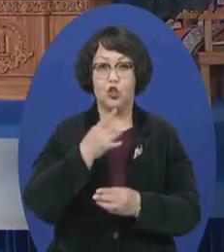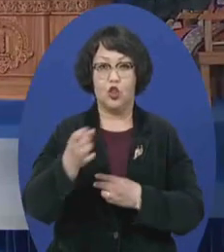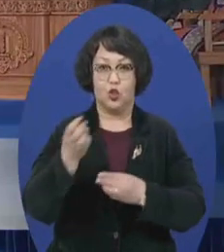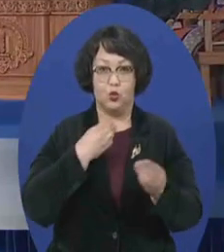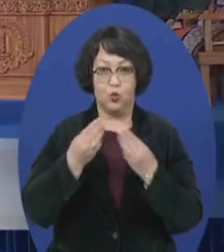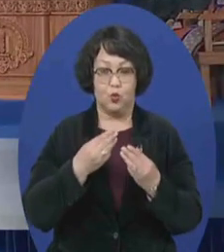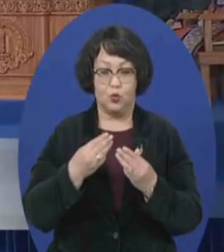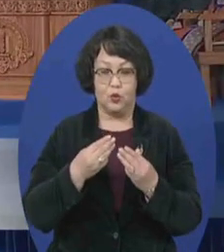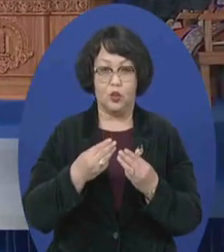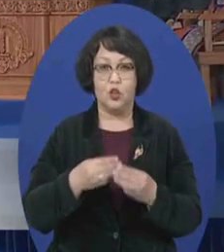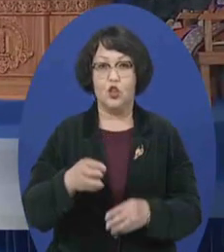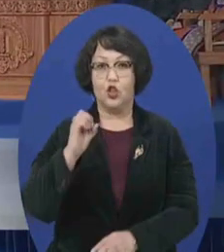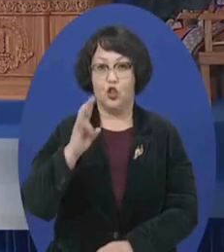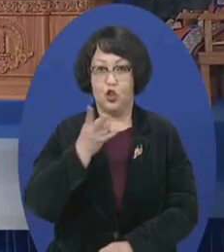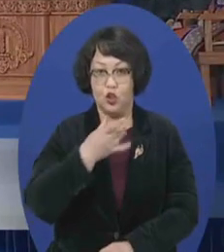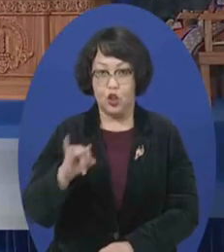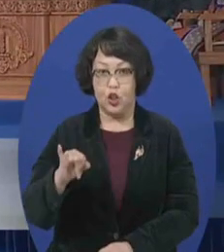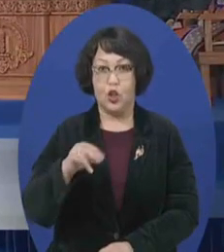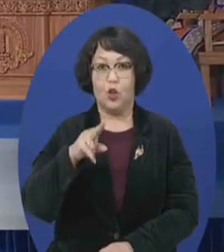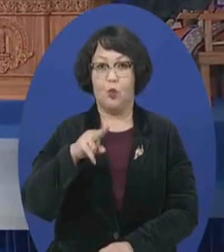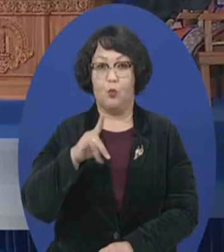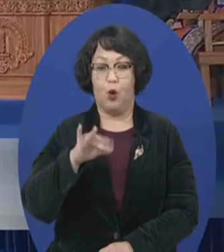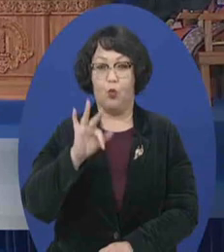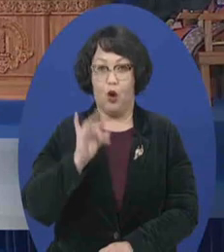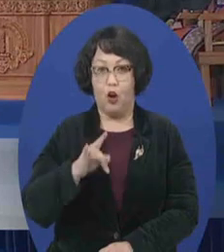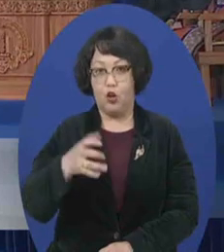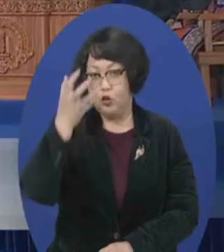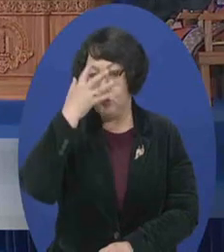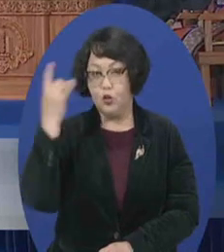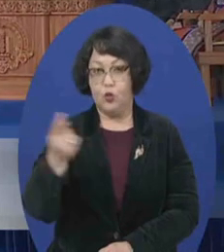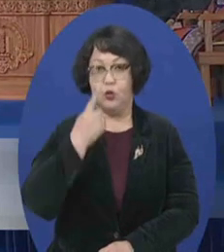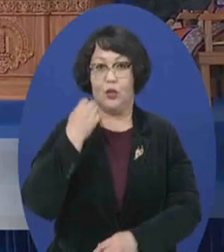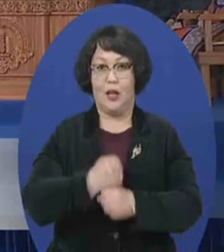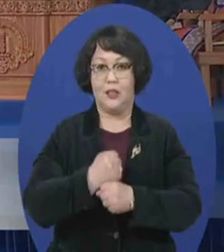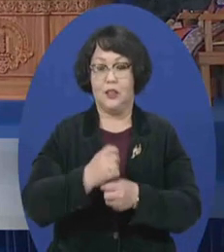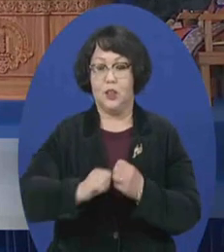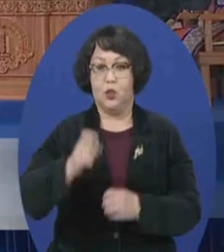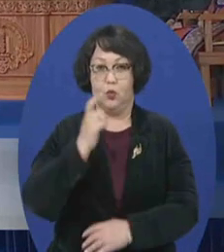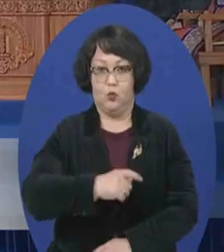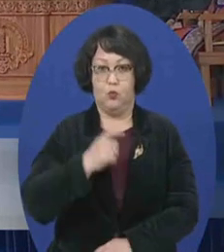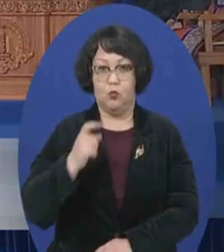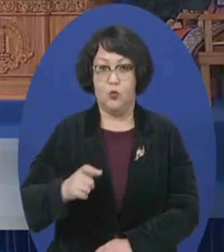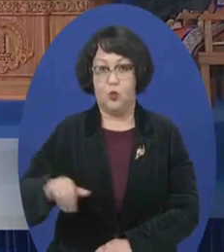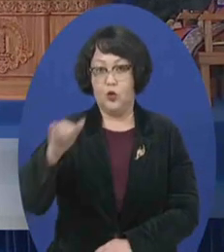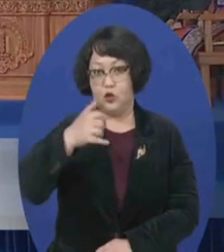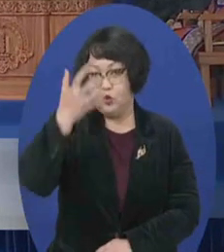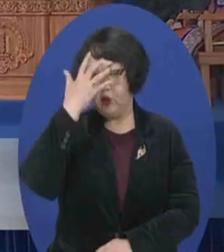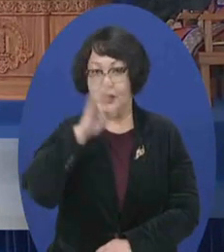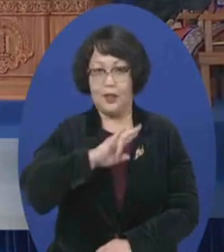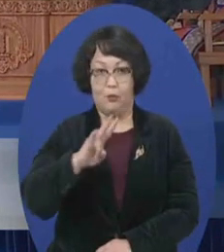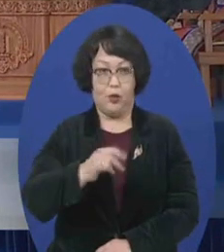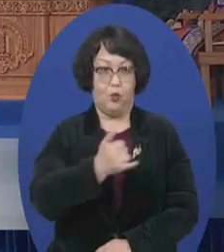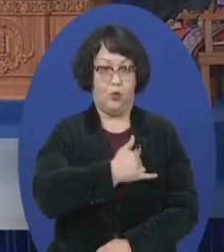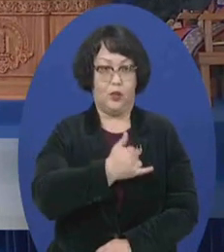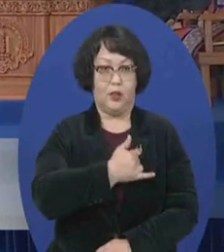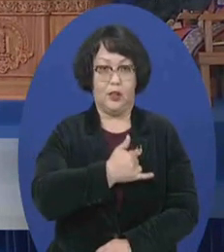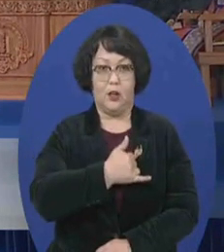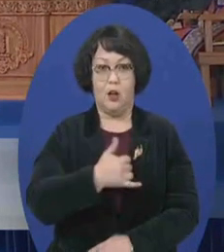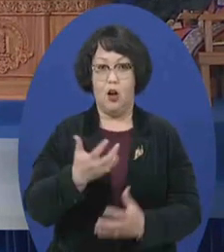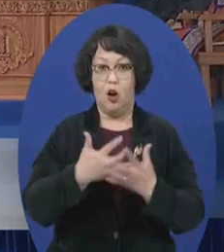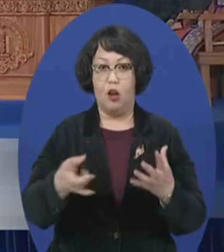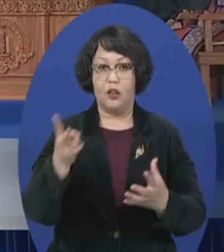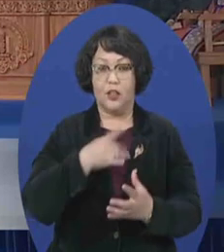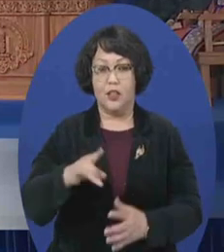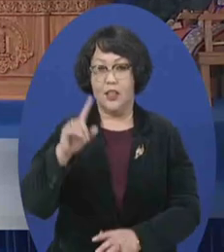шүүгчид, ерхий прокурор зэрэг төрийн өндөр албан тушаалтнууд, улс төрийн намын удирдлагууд,